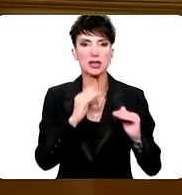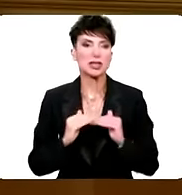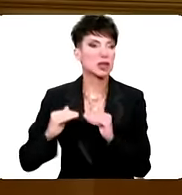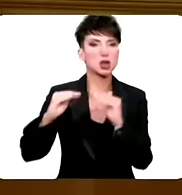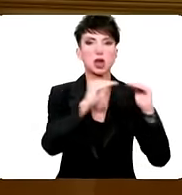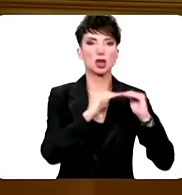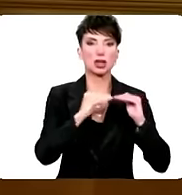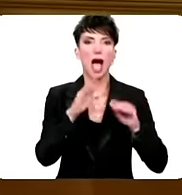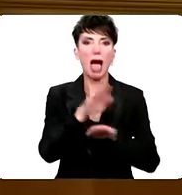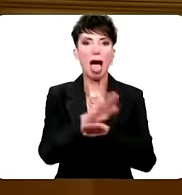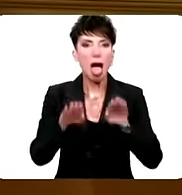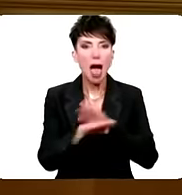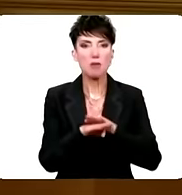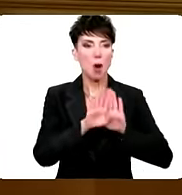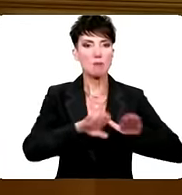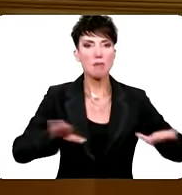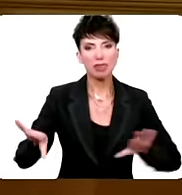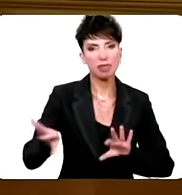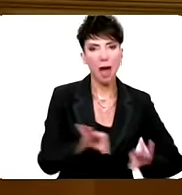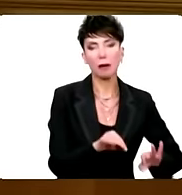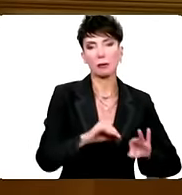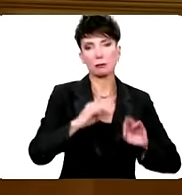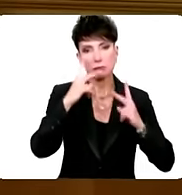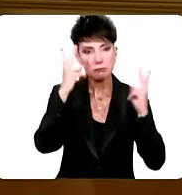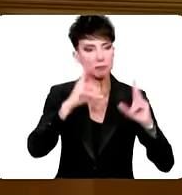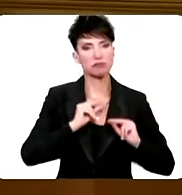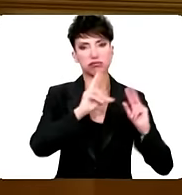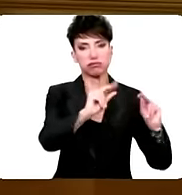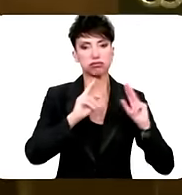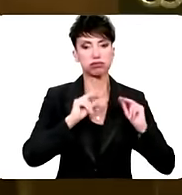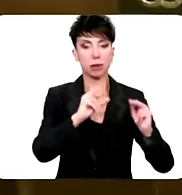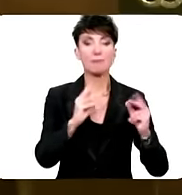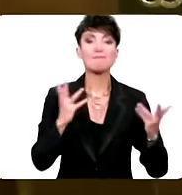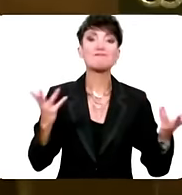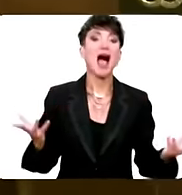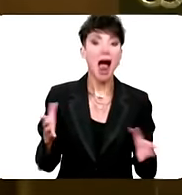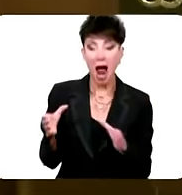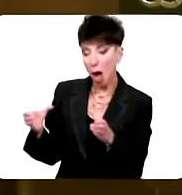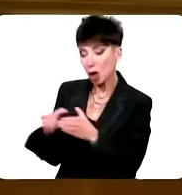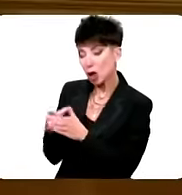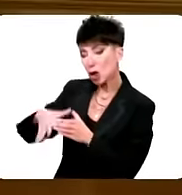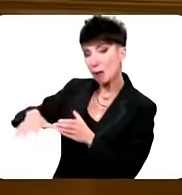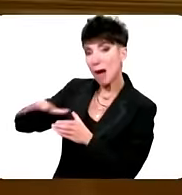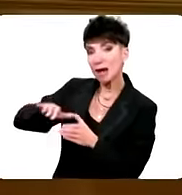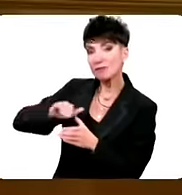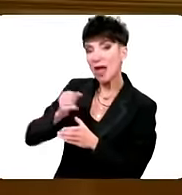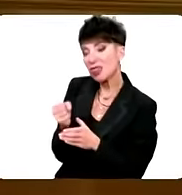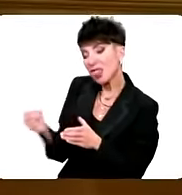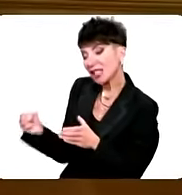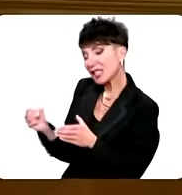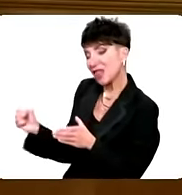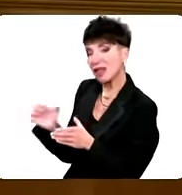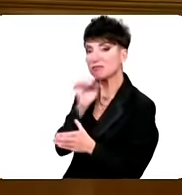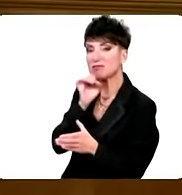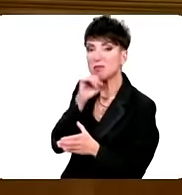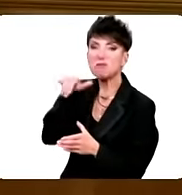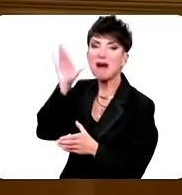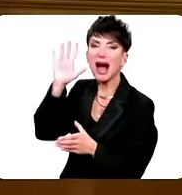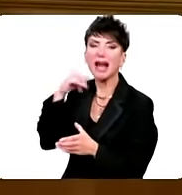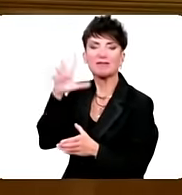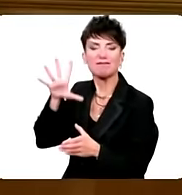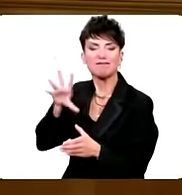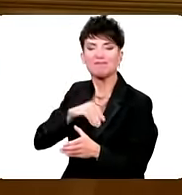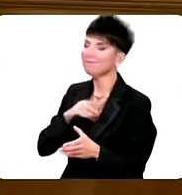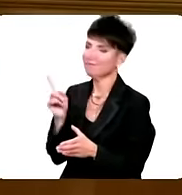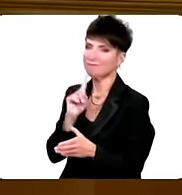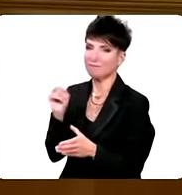ήμασταν ένα βήμα πιο μπροστά από αυτό το οποίο άντεχε το κόμμα μας. Βιαστήκατε, λέτε. Όχι, βιαστήκαμε. Ήμασταν ένα βήμα πιο μπροστά.